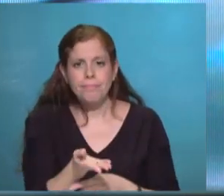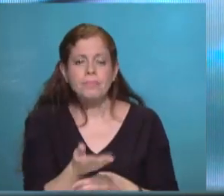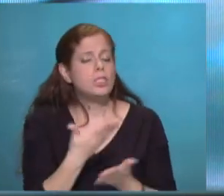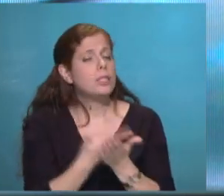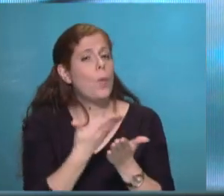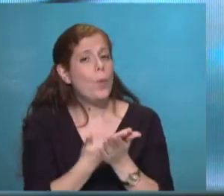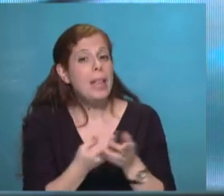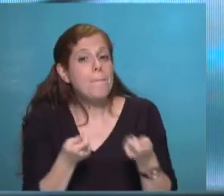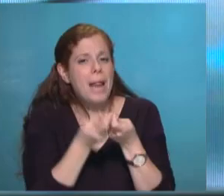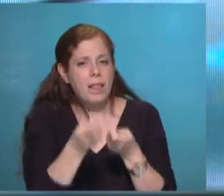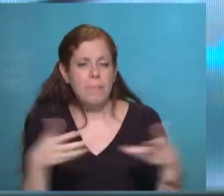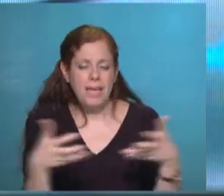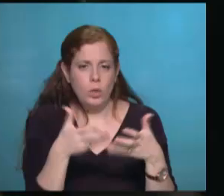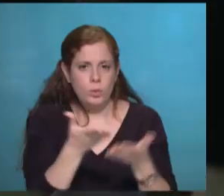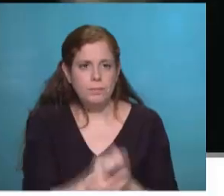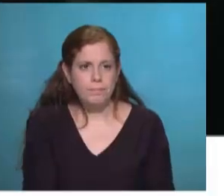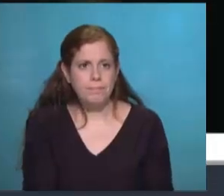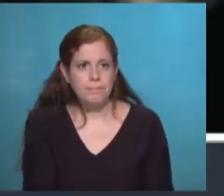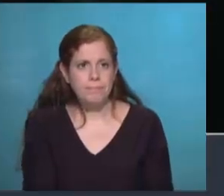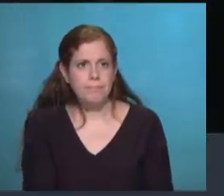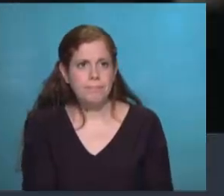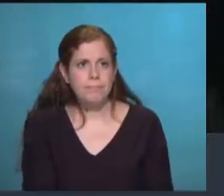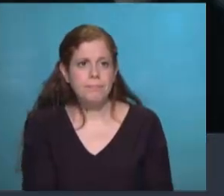בלעדי מכינוס הפעילים.